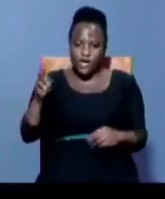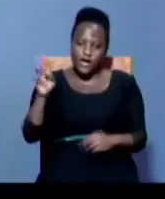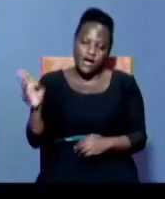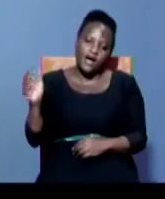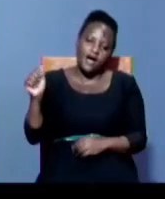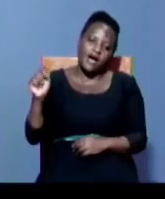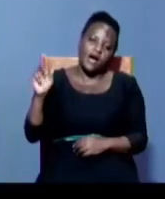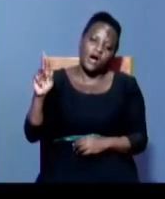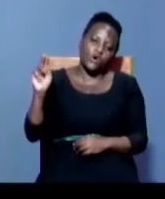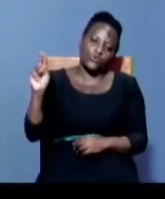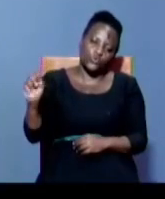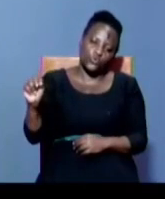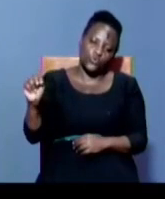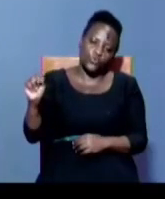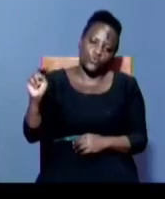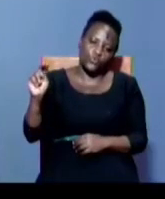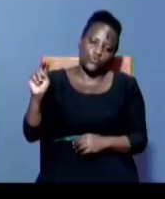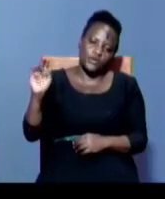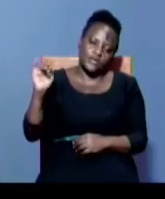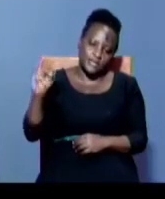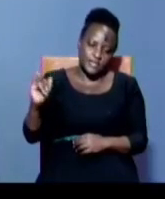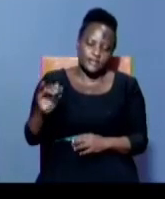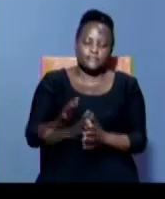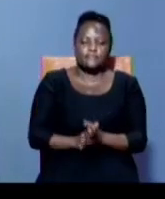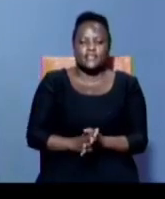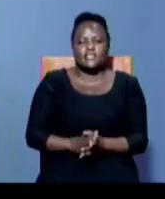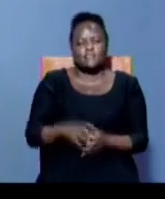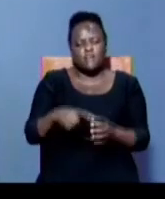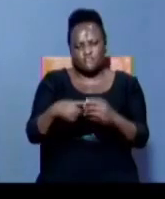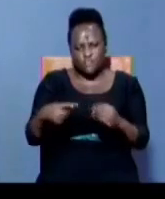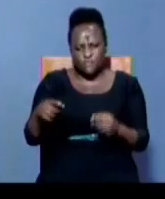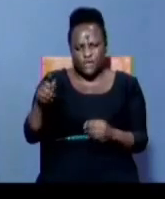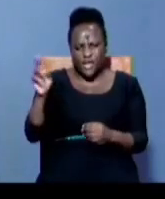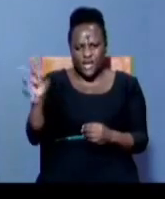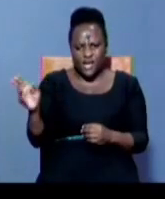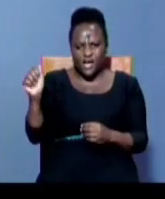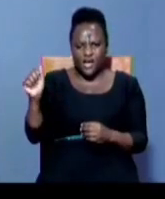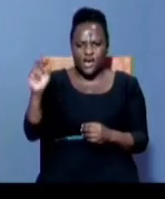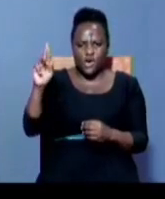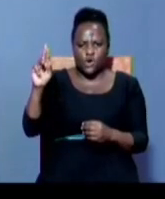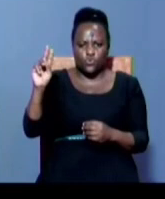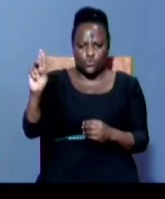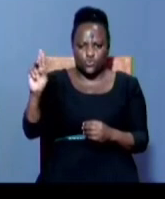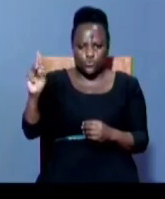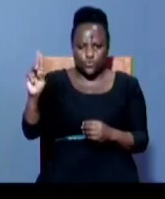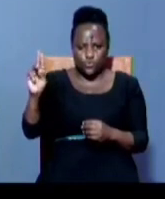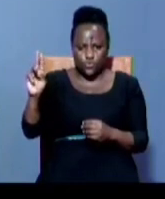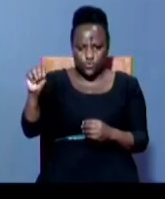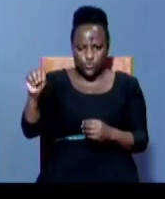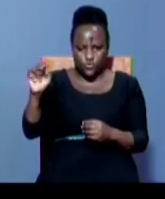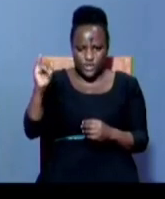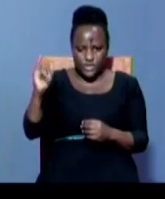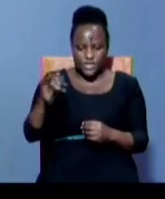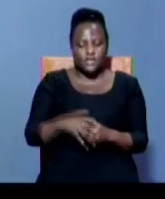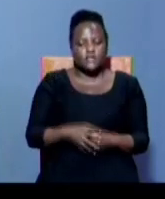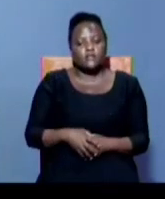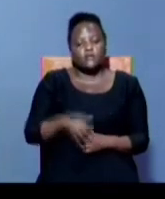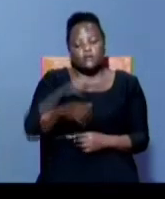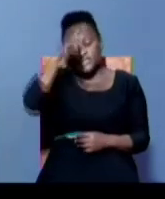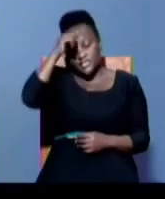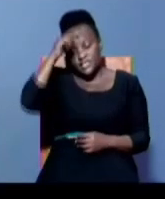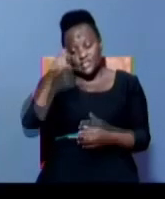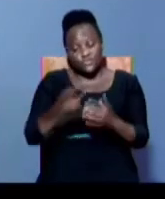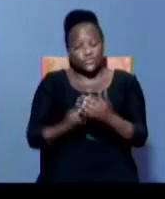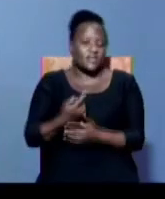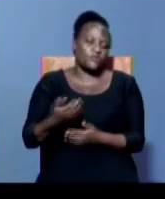Hesabu 17 mstari wa kwanza hadi wa 11. Hii fimbo ya Haruni ilikuwa ni shida iliyotokea. Wana wa Lawi, uzao